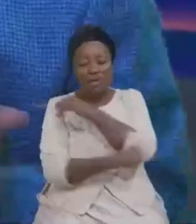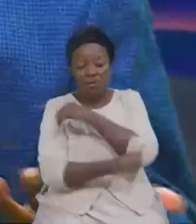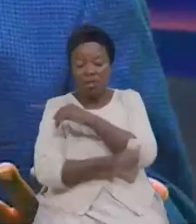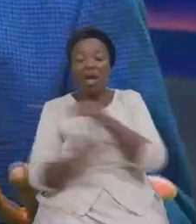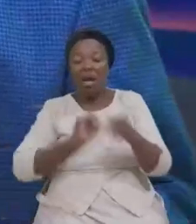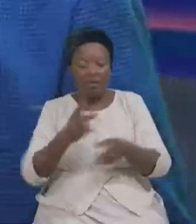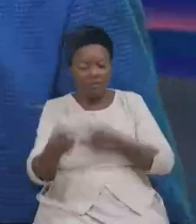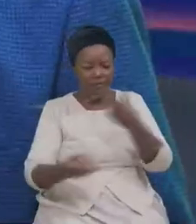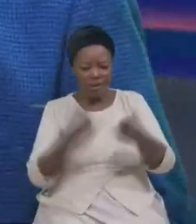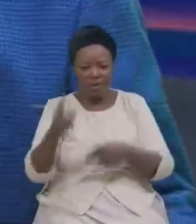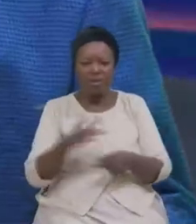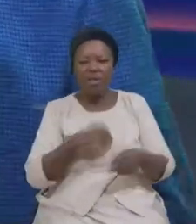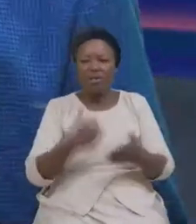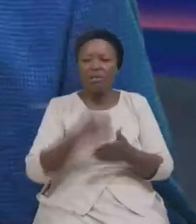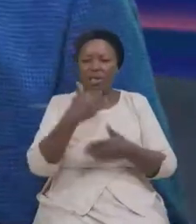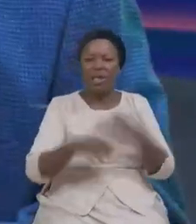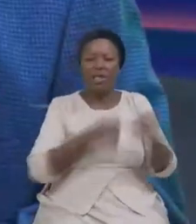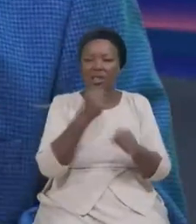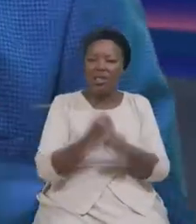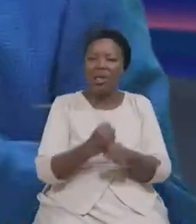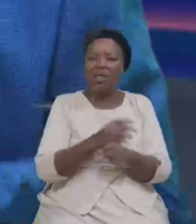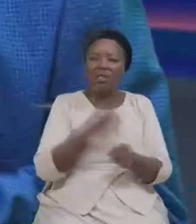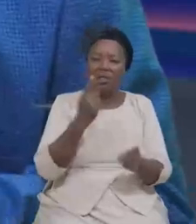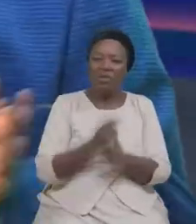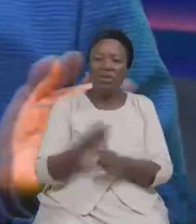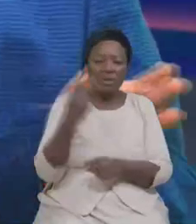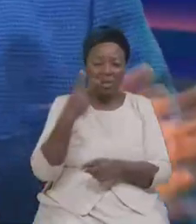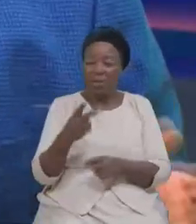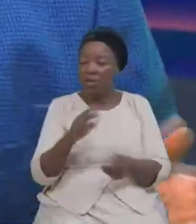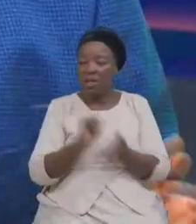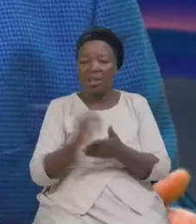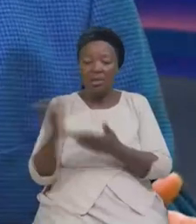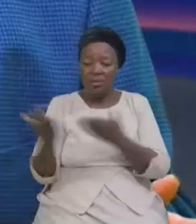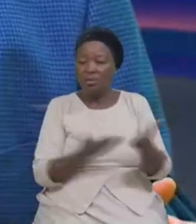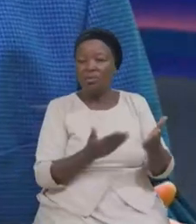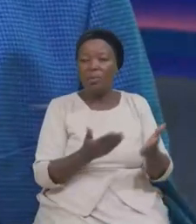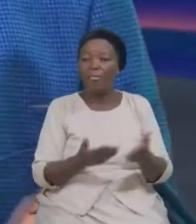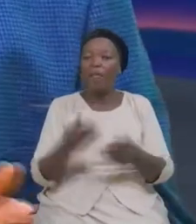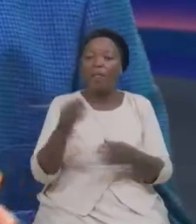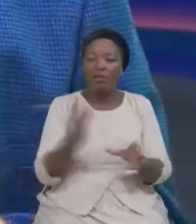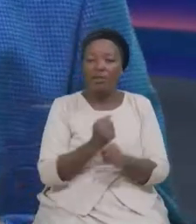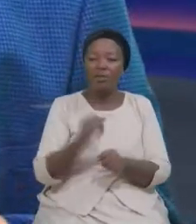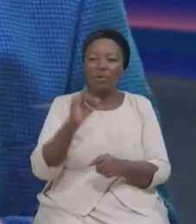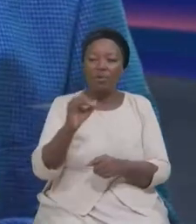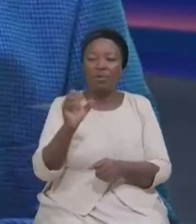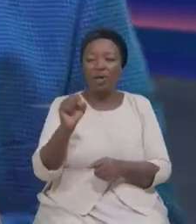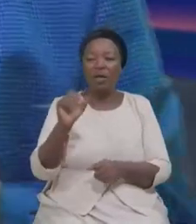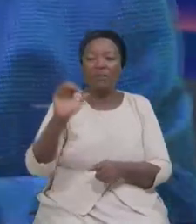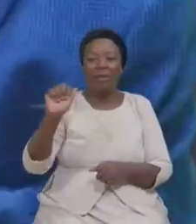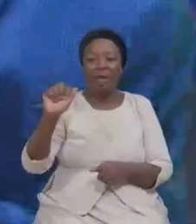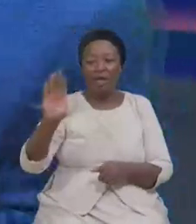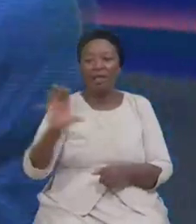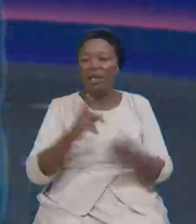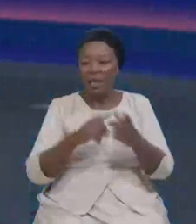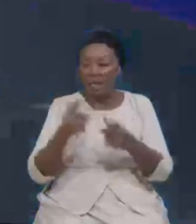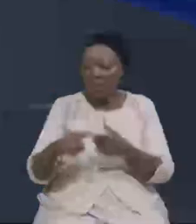a vu, Sarah a eu Isaac. Pour le moment, ou peut-être pour demain, ou bien